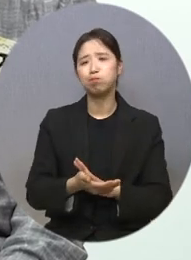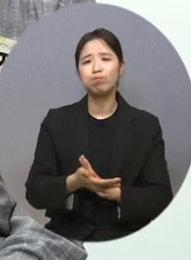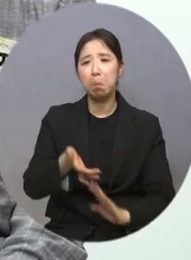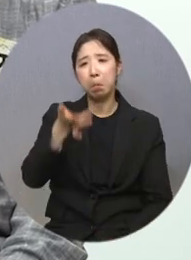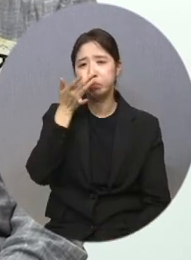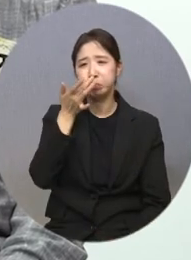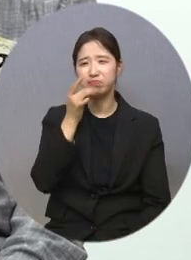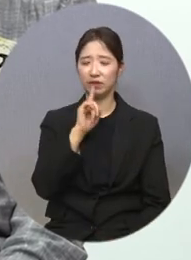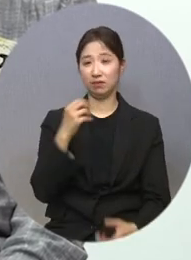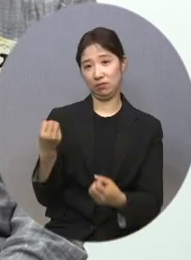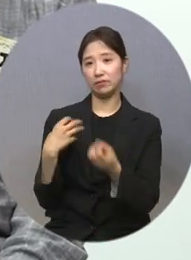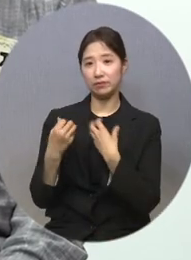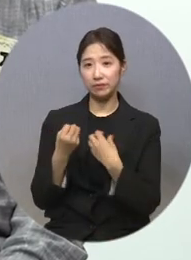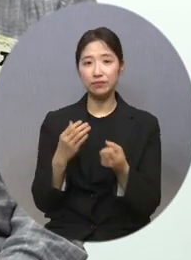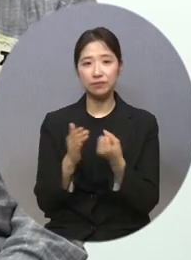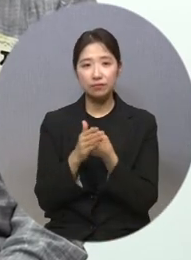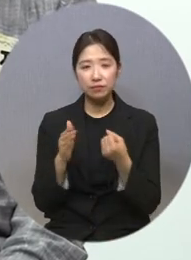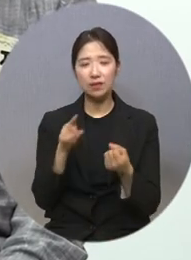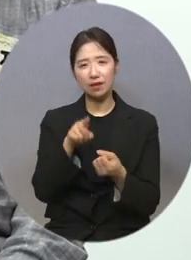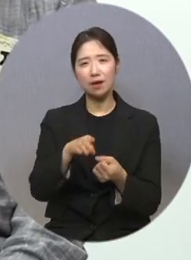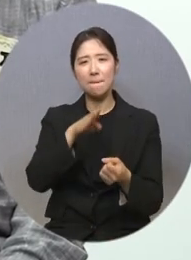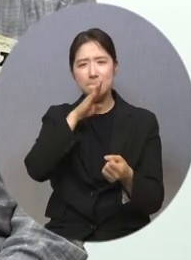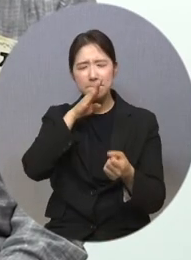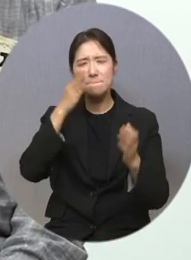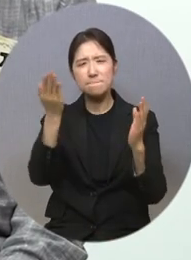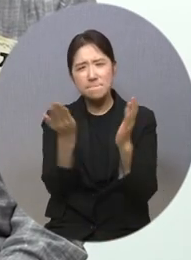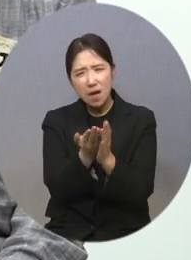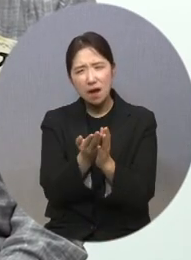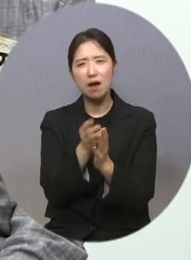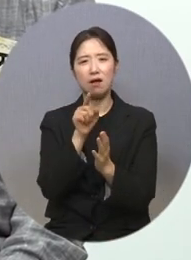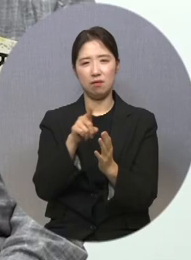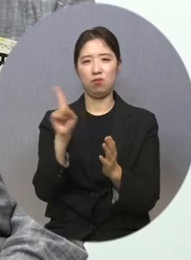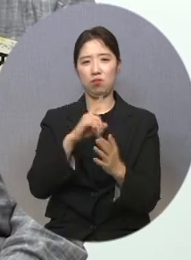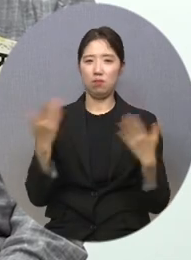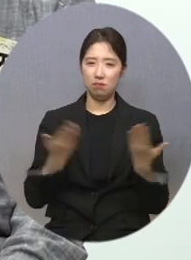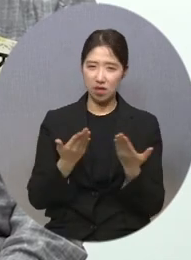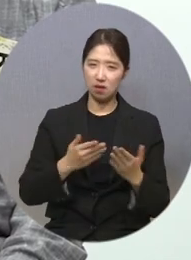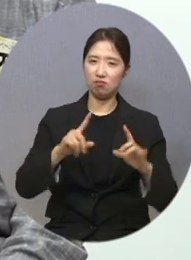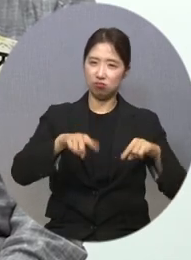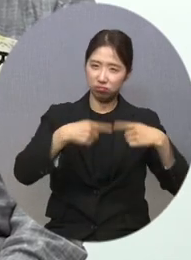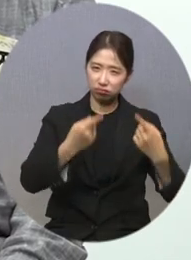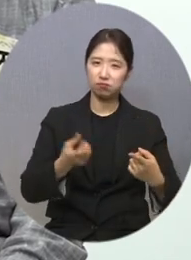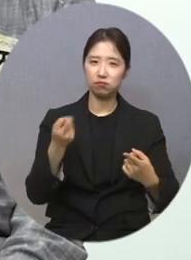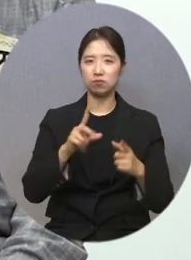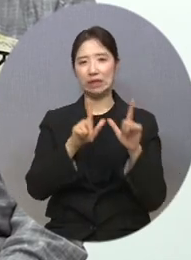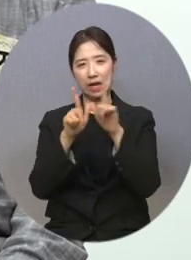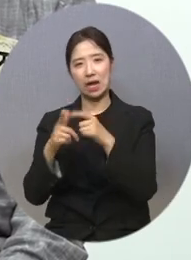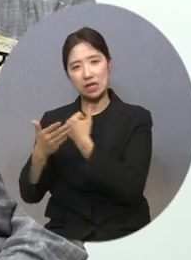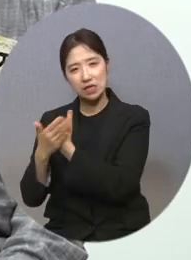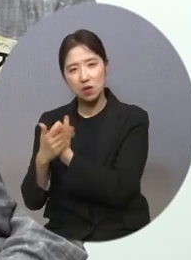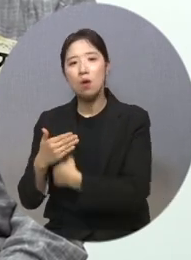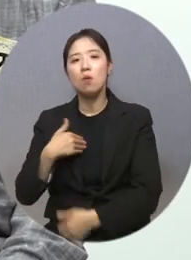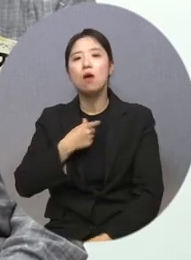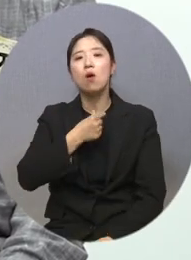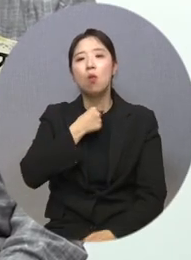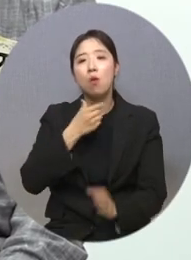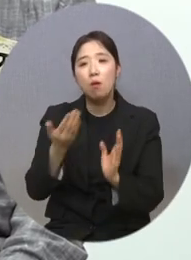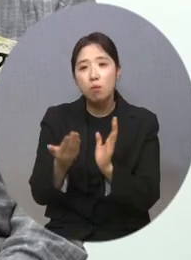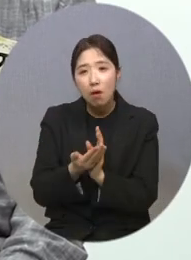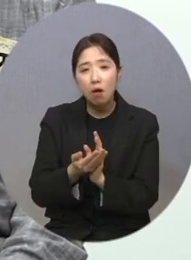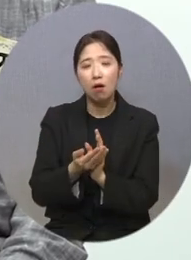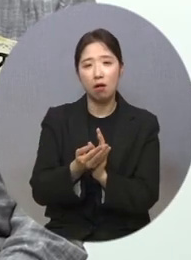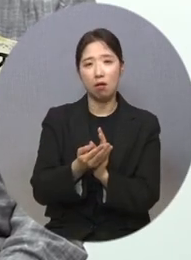하세요. 그래서 이게 사실 맞춤형으로 가려면 이분들이 고용이나 뭐 생활지원이나 내가 원하는 것에 따라서